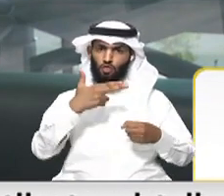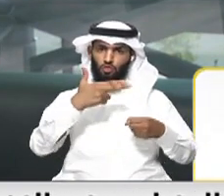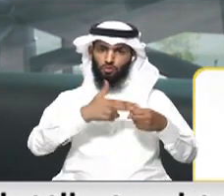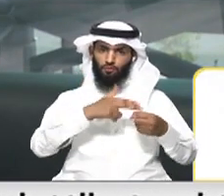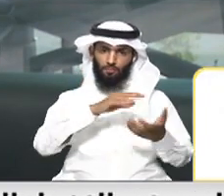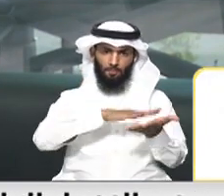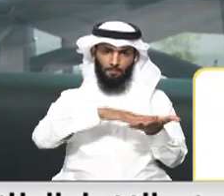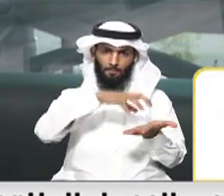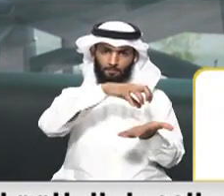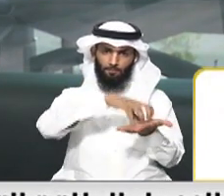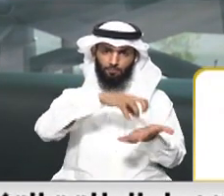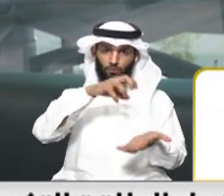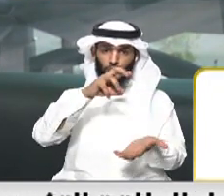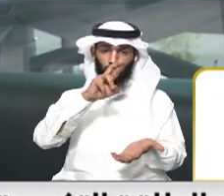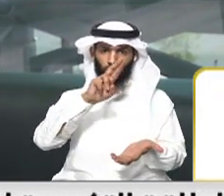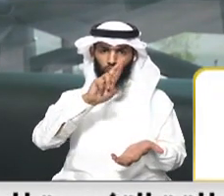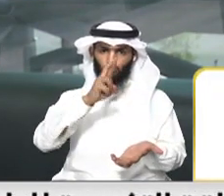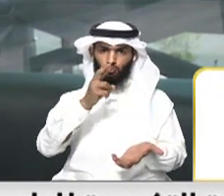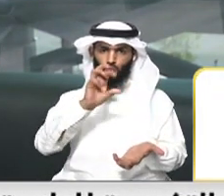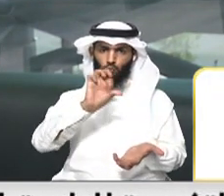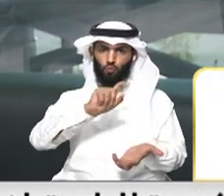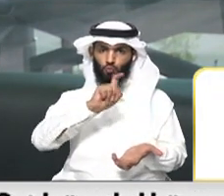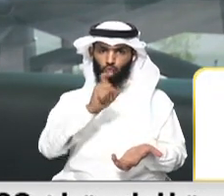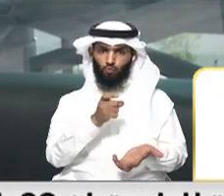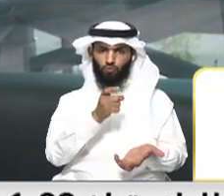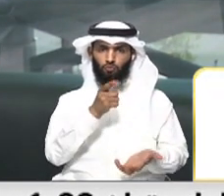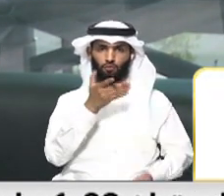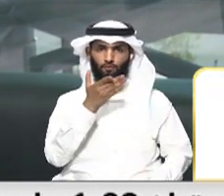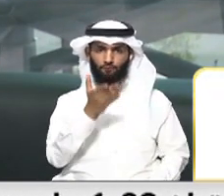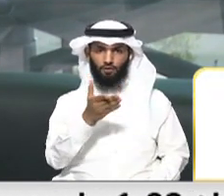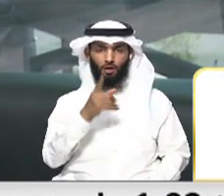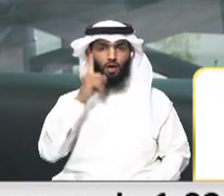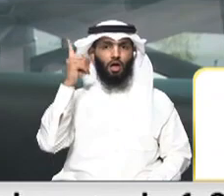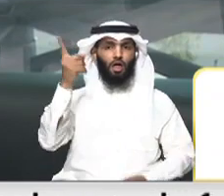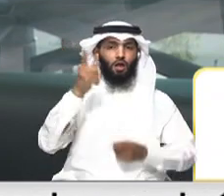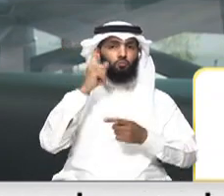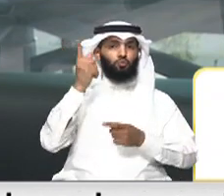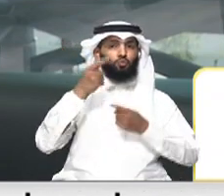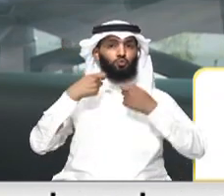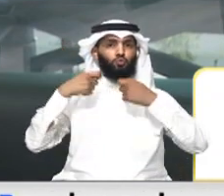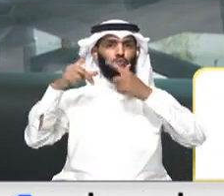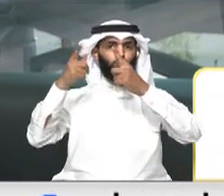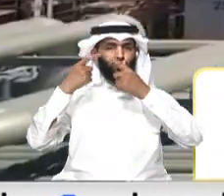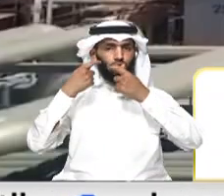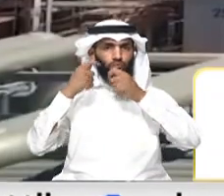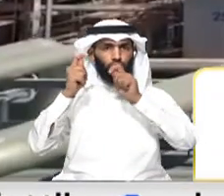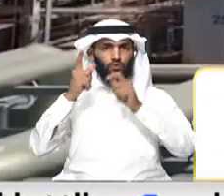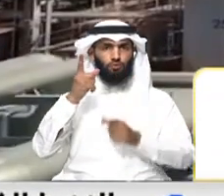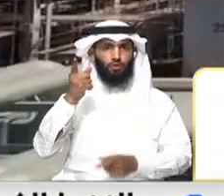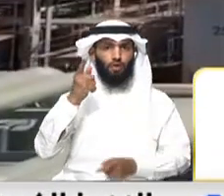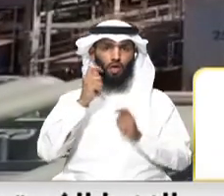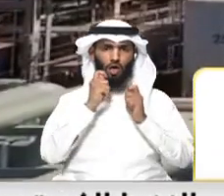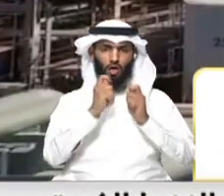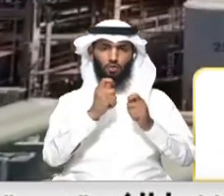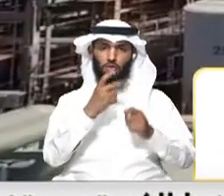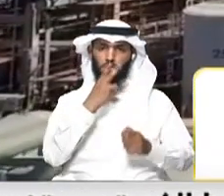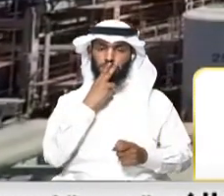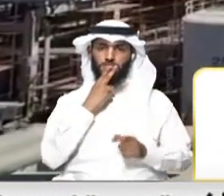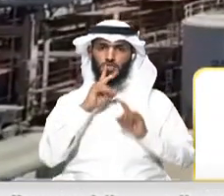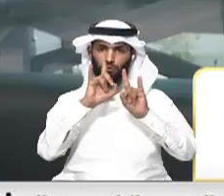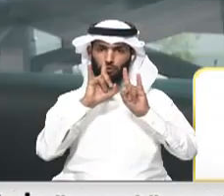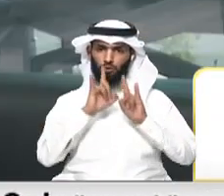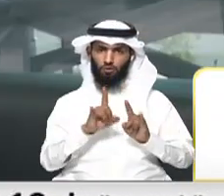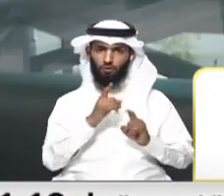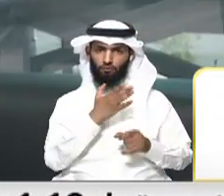اهم احد احد مزودين الطاقه للسوق العالمي من المنتجات البتروليه عاليه الجوده منذ بدء التشغيل